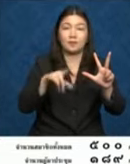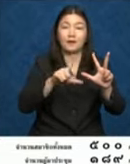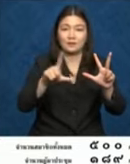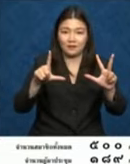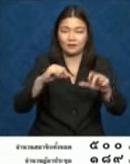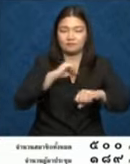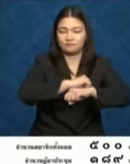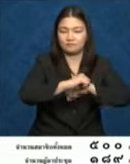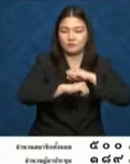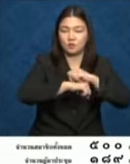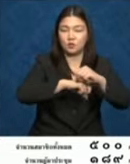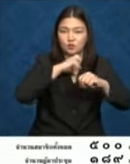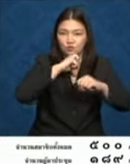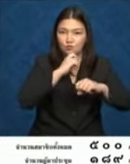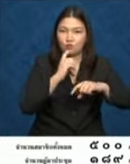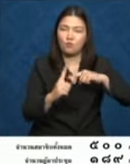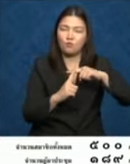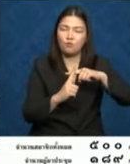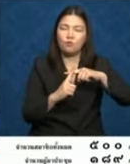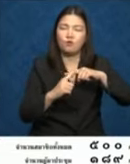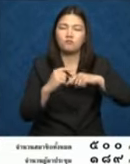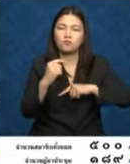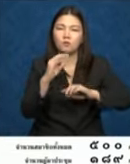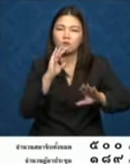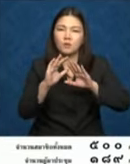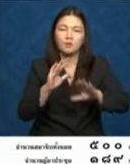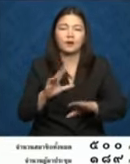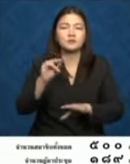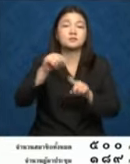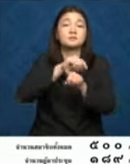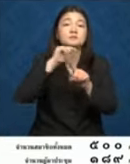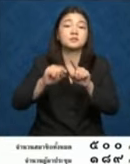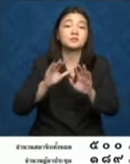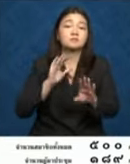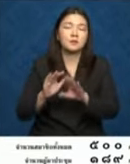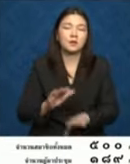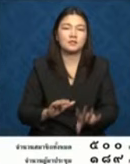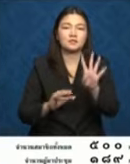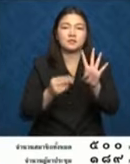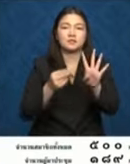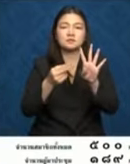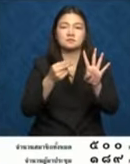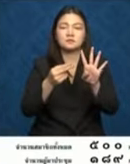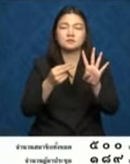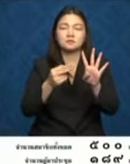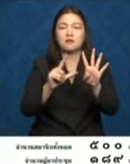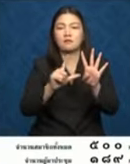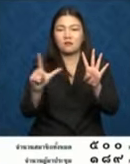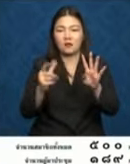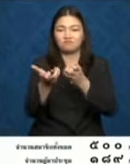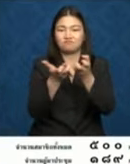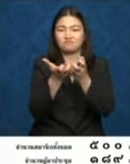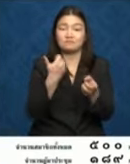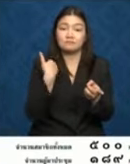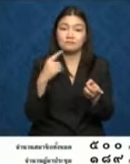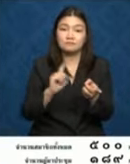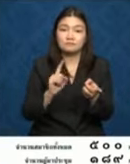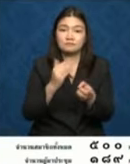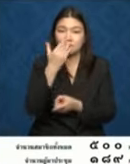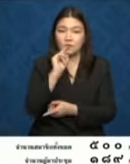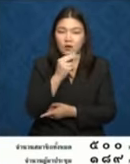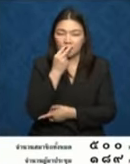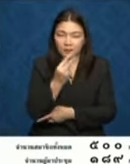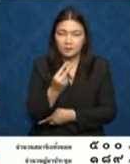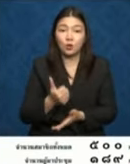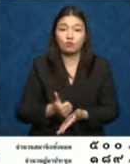บเพิ่มไปสัก30% ครับก็น่าจะอยู่ประมาณสัก 40,000 กว่าล้านนะครับซึ่งเป็นอีกช่อง